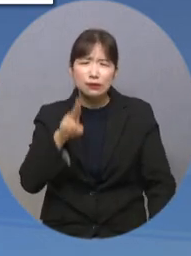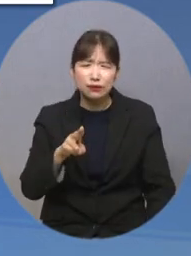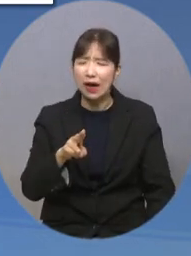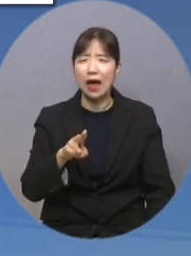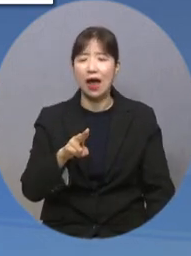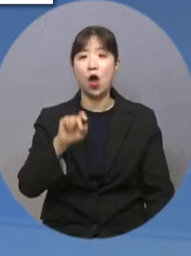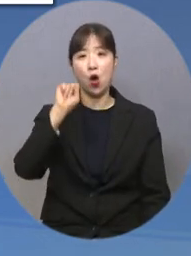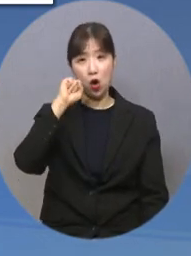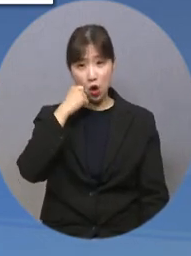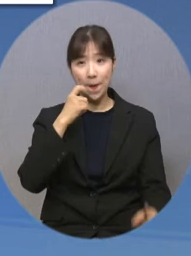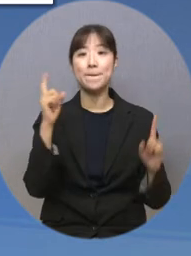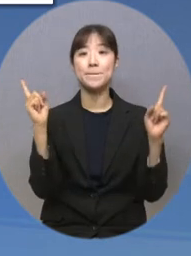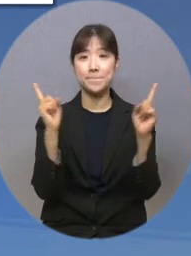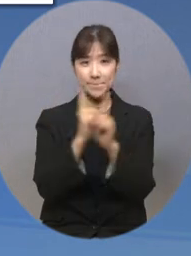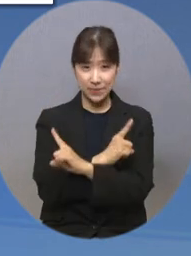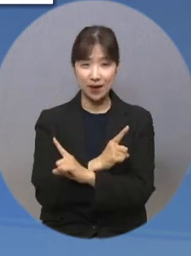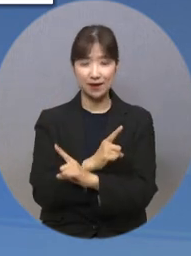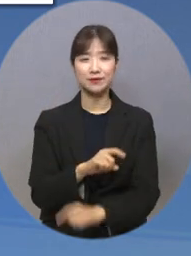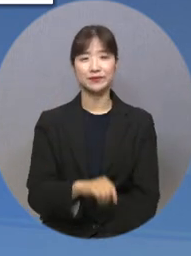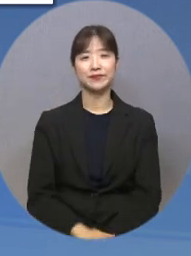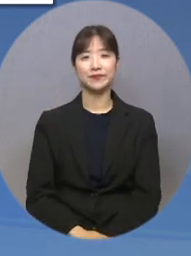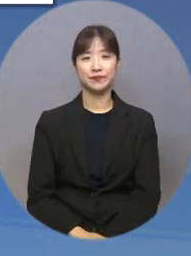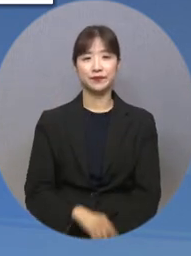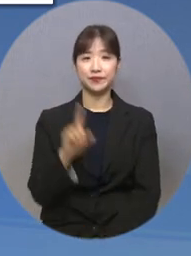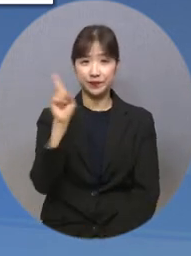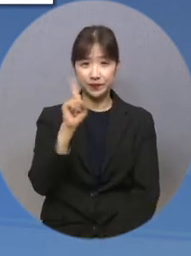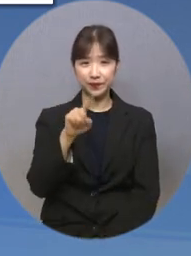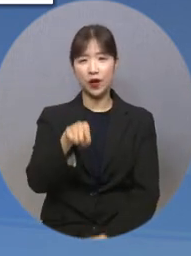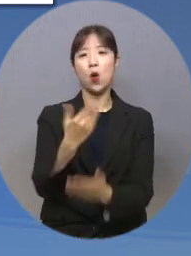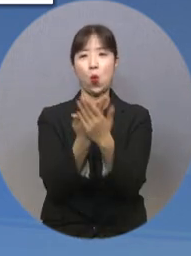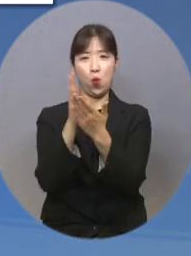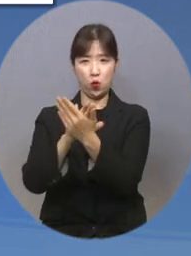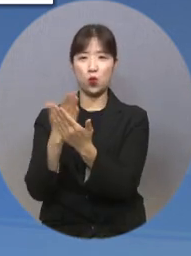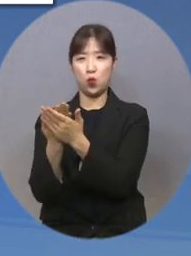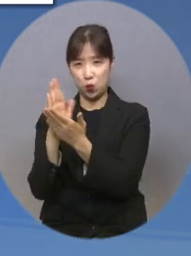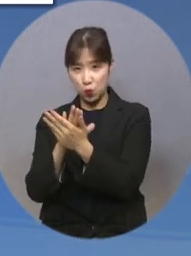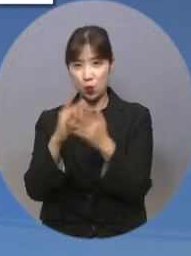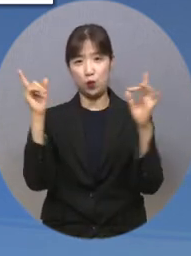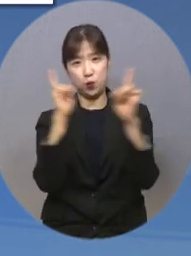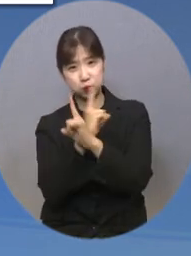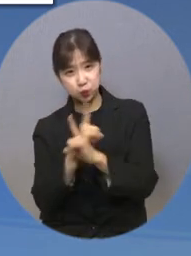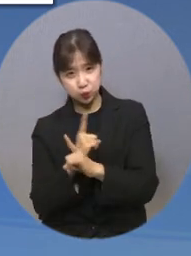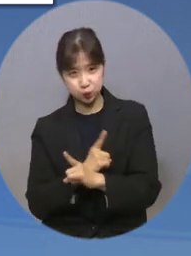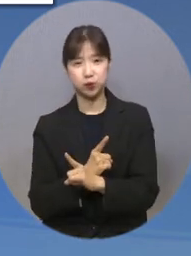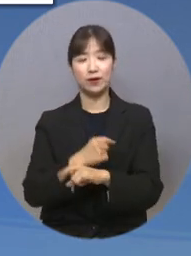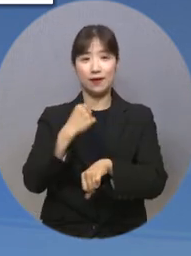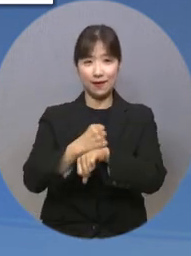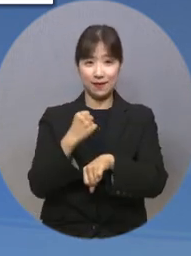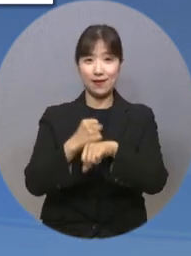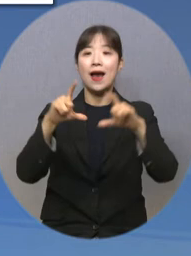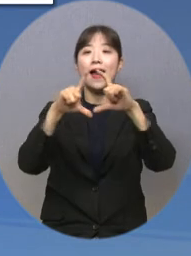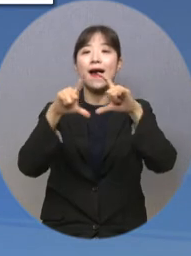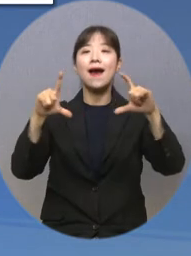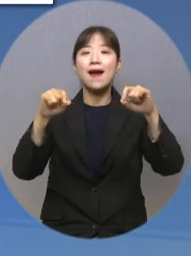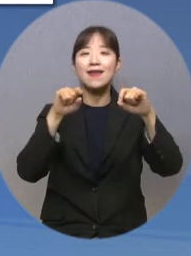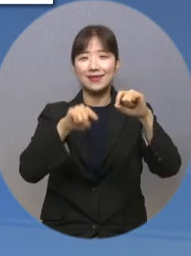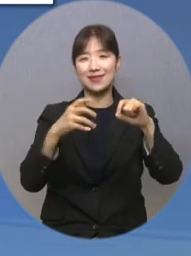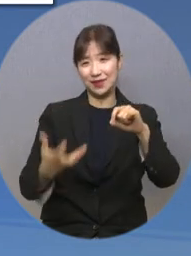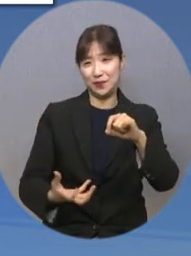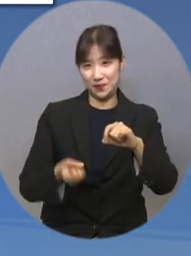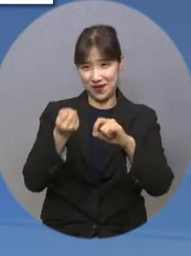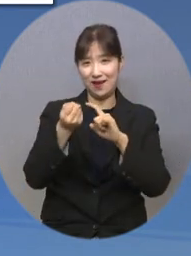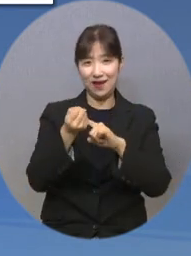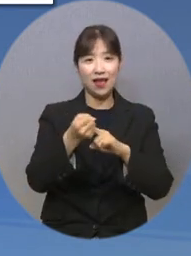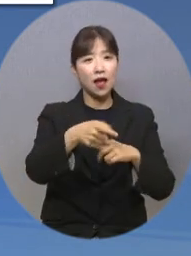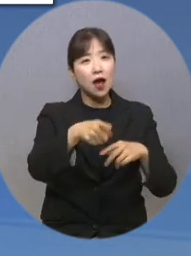해소하기 위해서 공사는 다음 달부터 개찰구 공사에 나서는 한편 도시철도용 하이패스 카드를 만들어